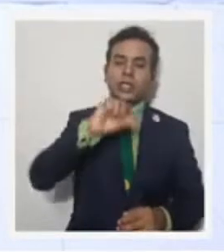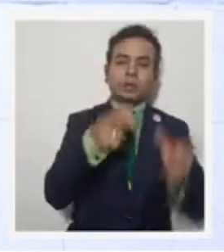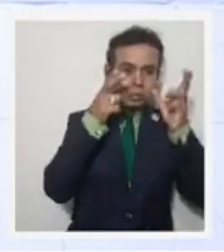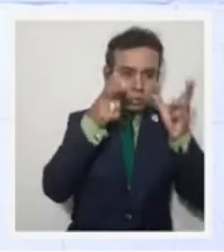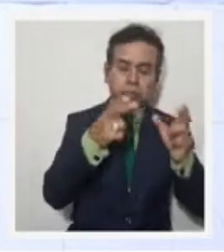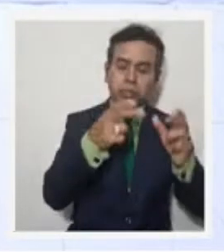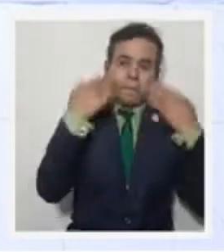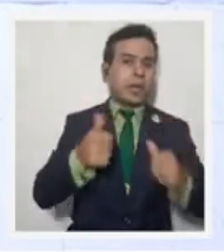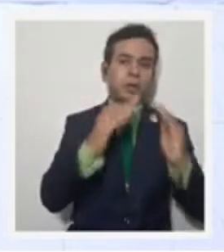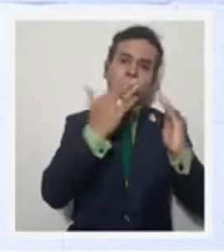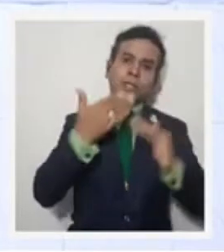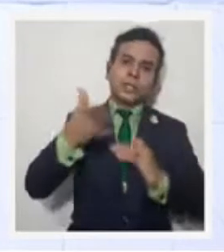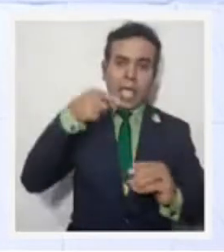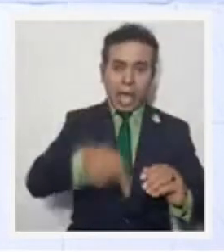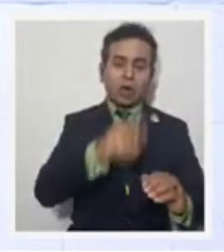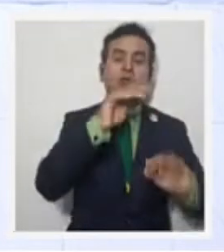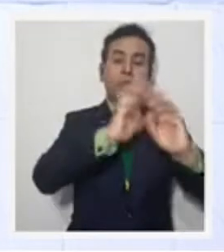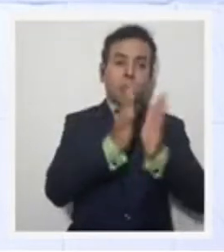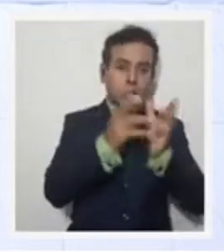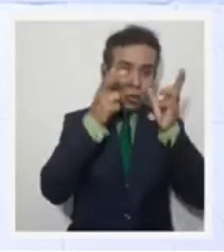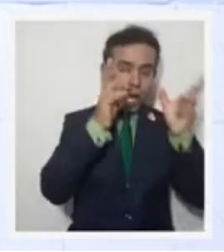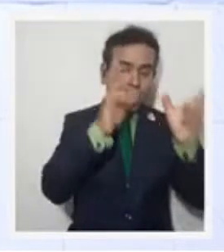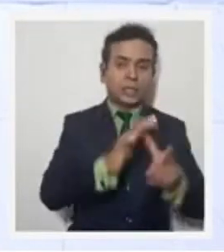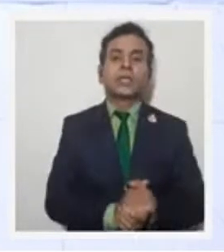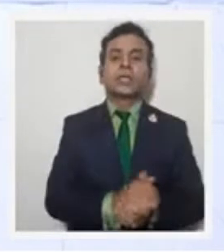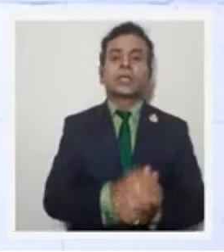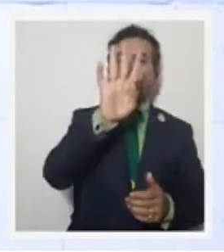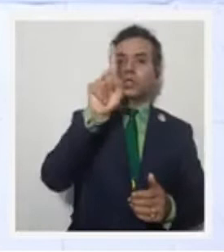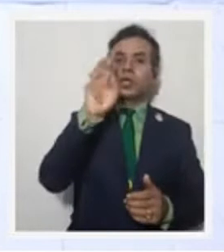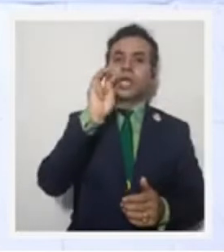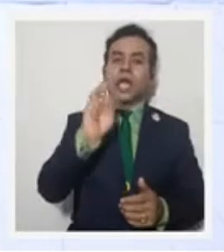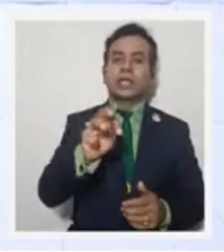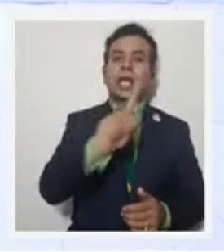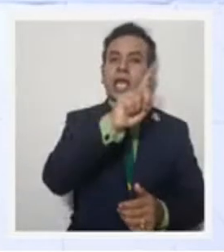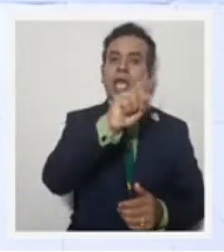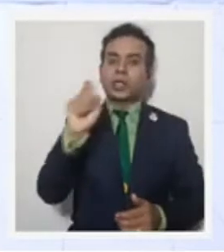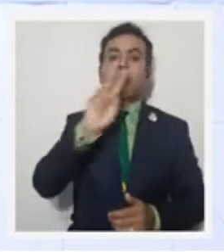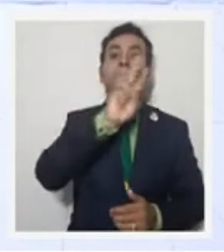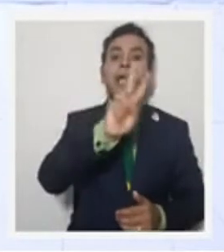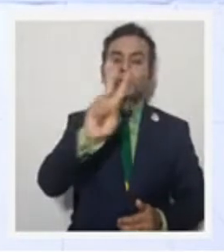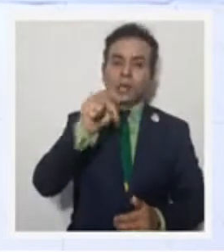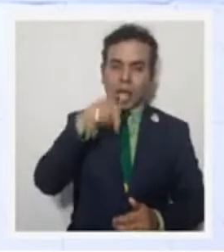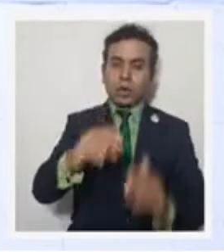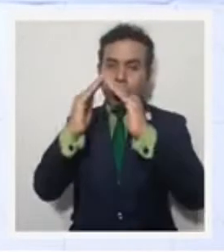1,56,689 জন এবং ছাড় পাওয়ার পরে আমাদের এখন হোম এবং প্রাতিষ্ঠানিক কোয়ারেন্টাইন মিলে আমাদের মোট আছে